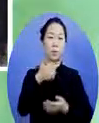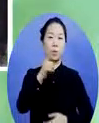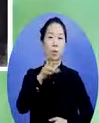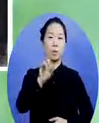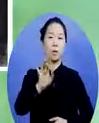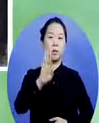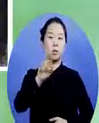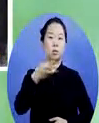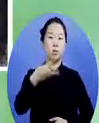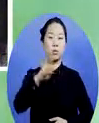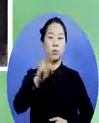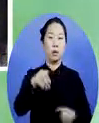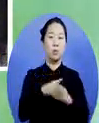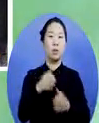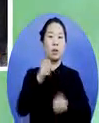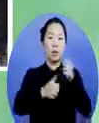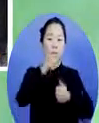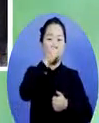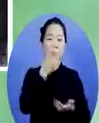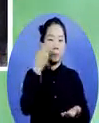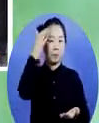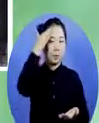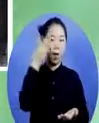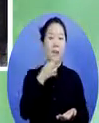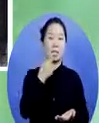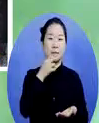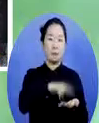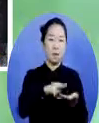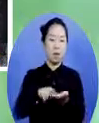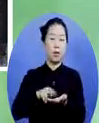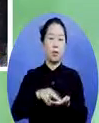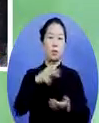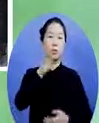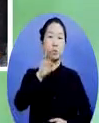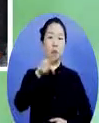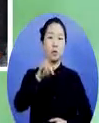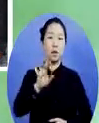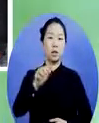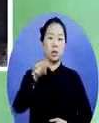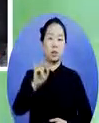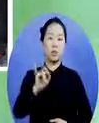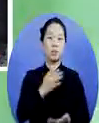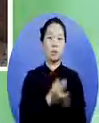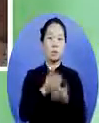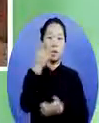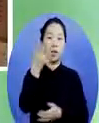문화 대회를 개최했습니다 바둑 장기 윷놀이 투호 4개의 종목의 경기가 진행됐습니다